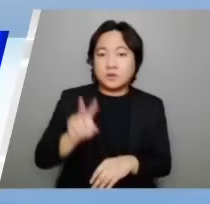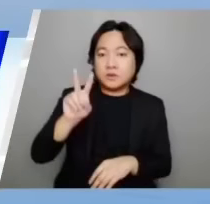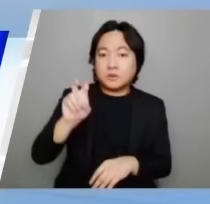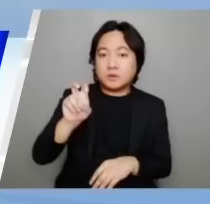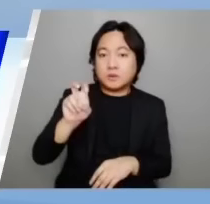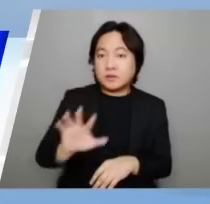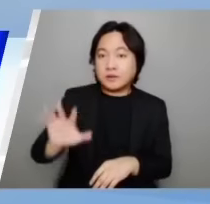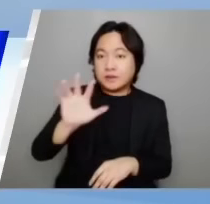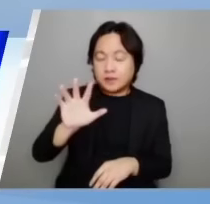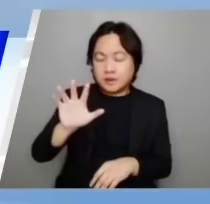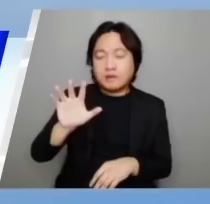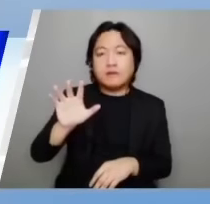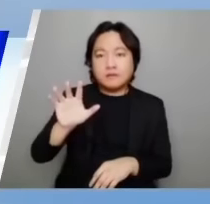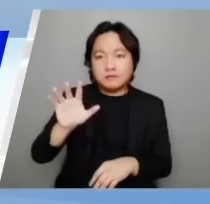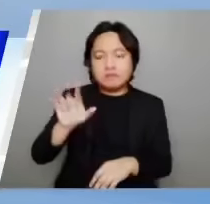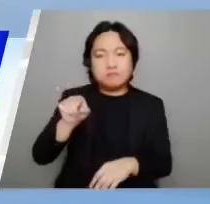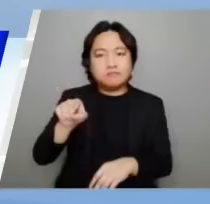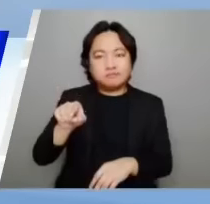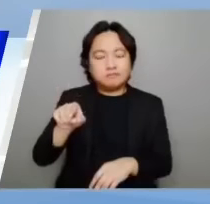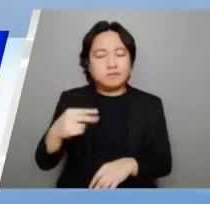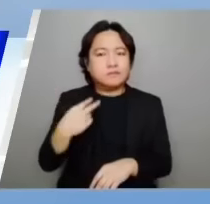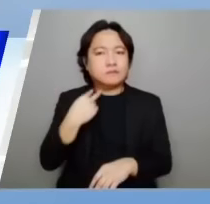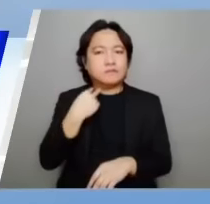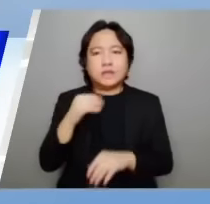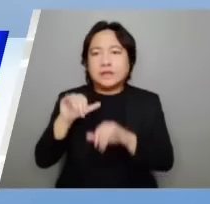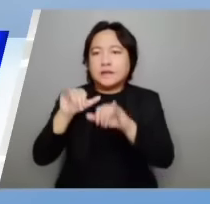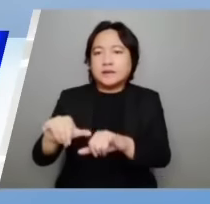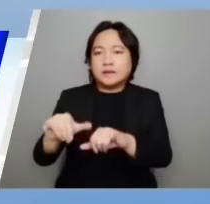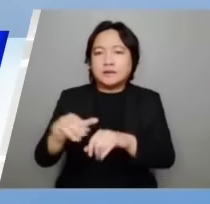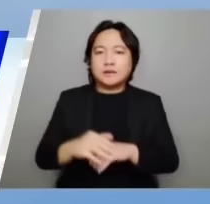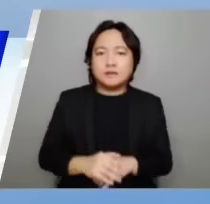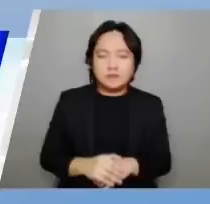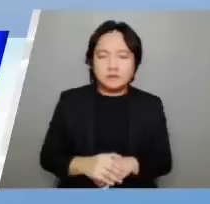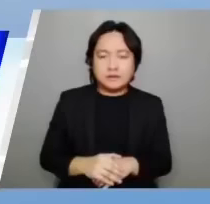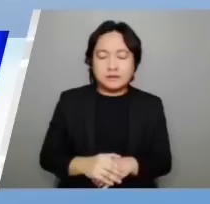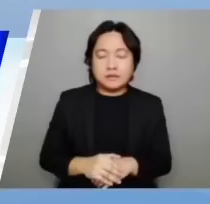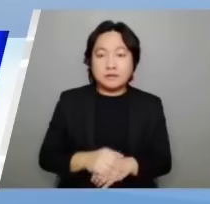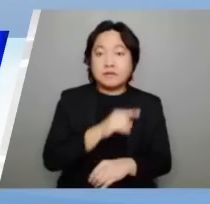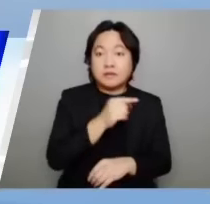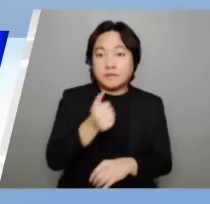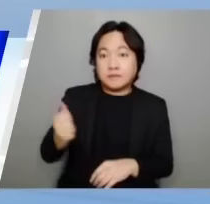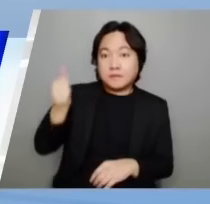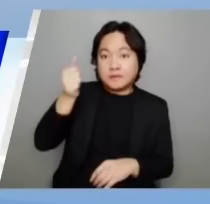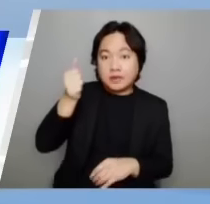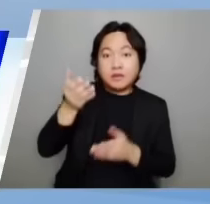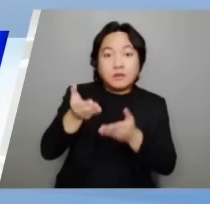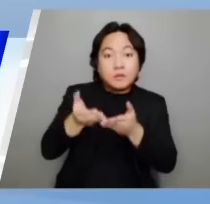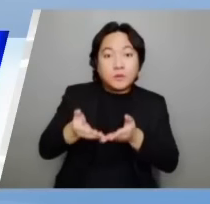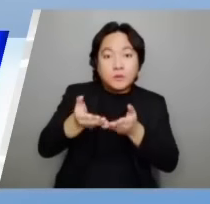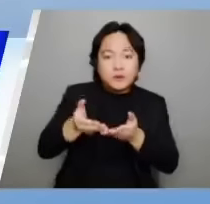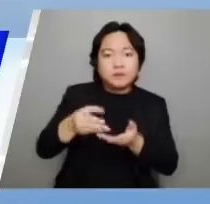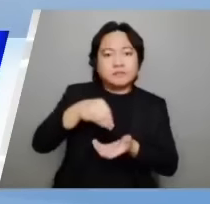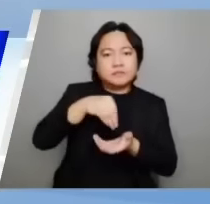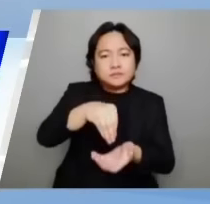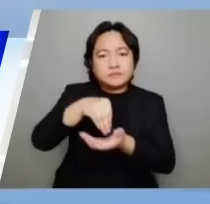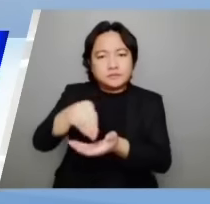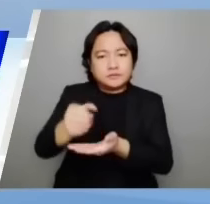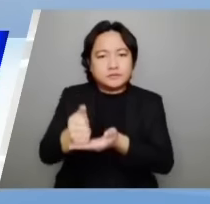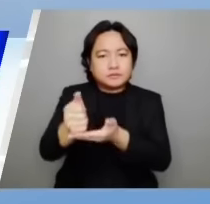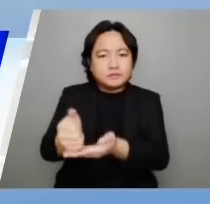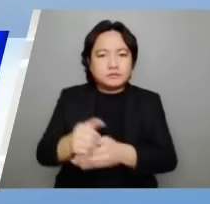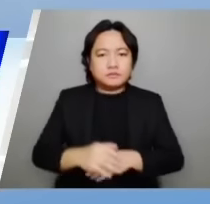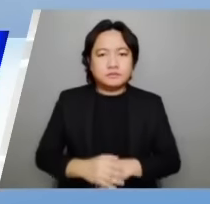sahig. Binigyan sila ng libreng pagkain ng Philippine Ports Authority at kumpanya ng barko. Hindi na kami uwi kasi malayo. Tayo